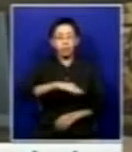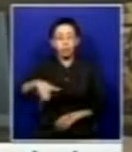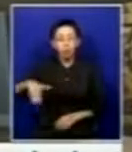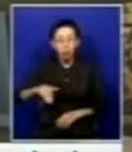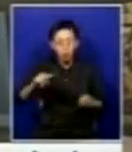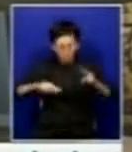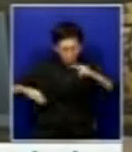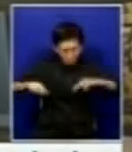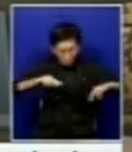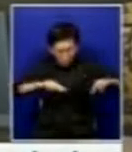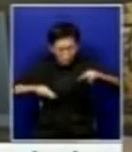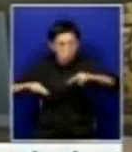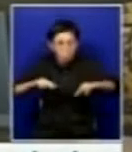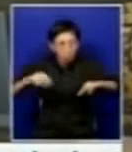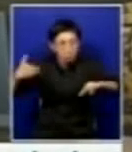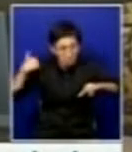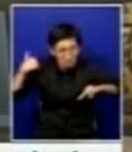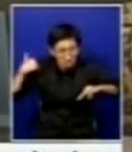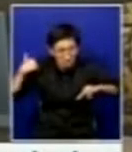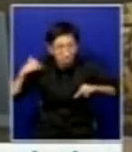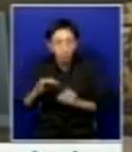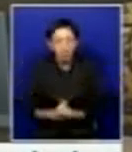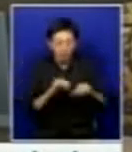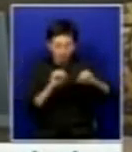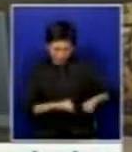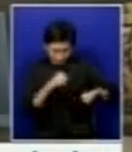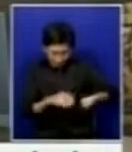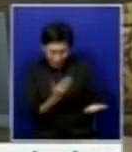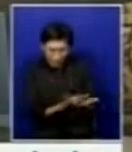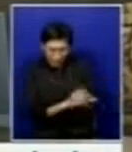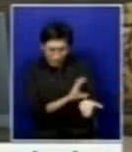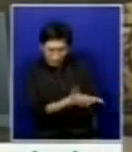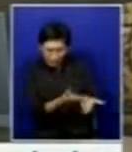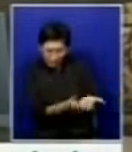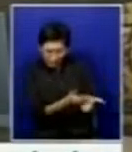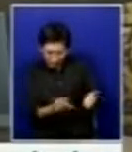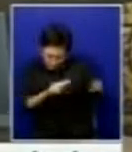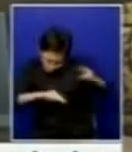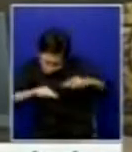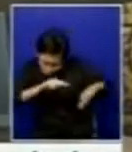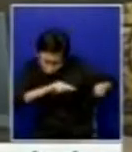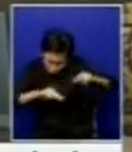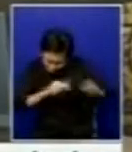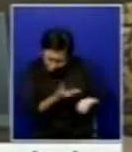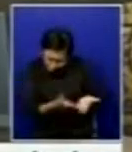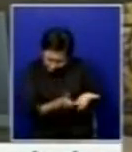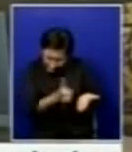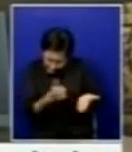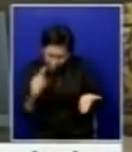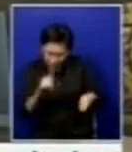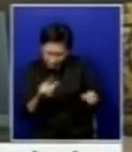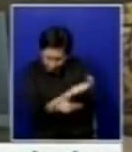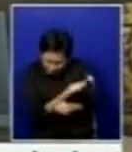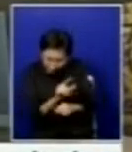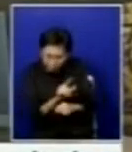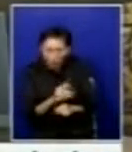อบถงดุลของทุกองค์กรนะครับสามารถเข้าไปตรวจสอบให้มีความโปร่งใสเป็นประโยชน์สูงสุดได้หรือ